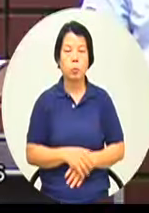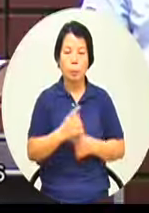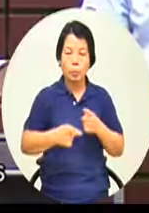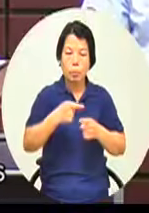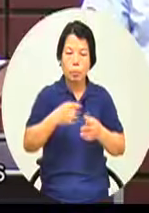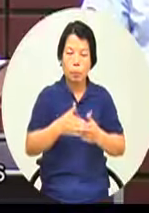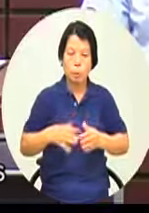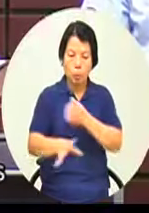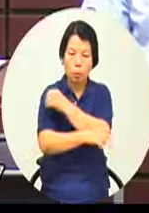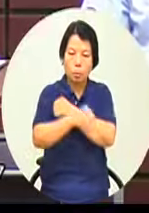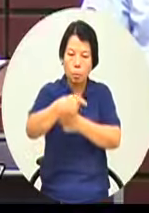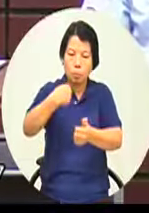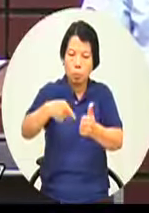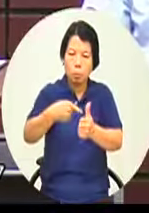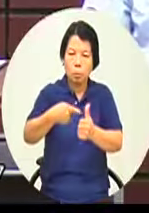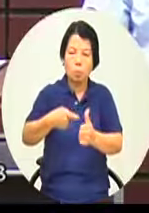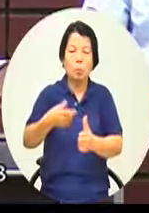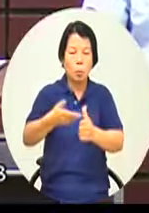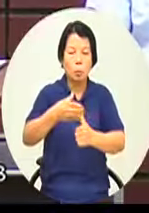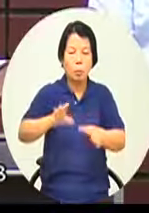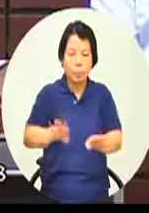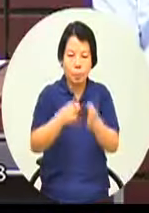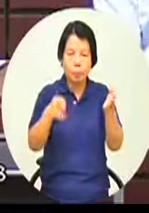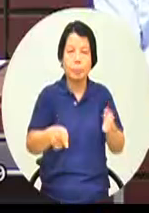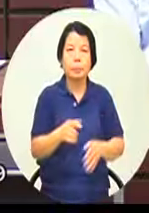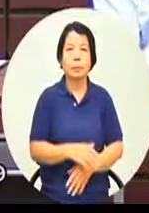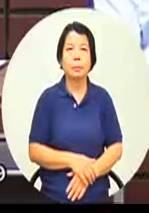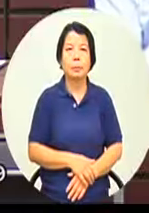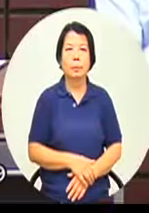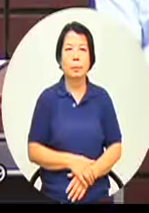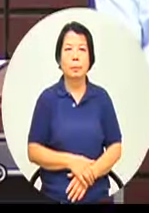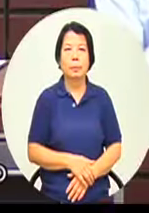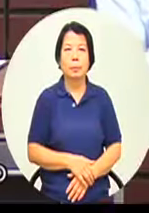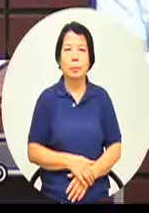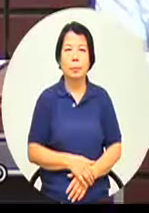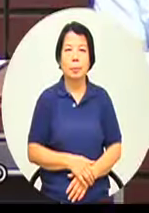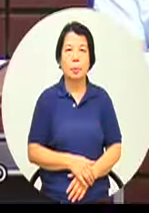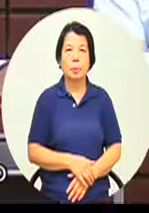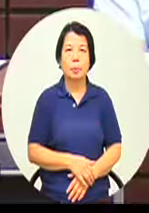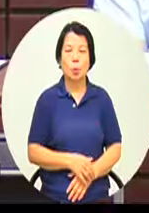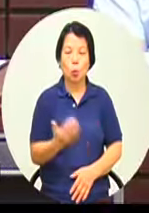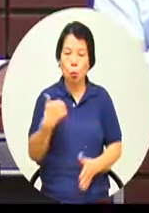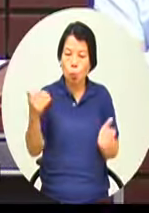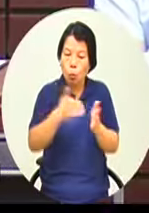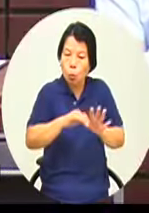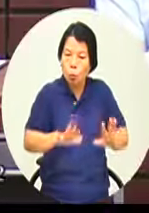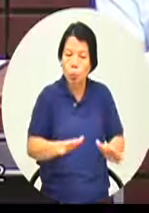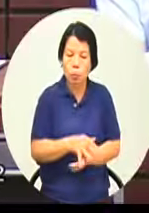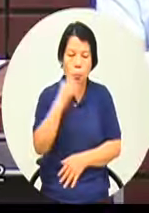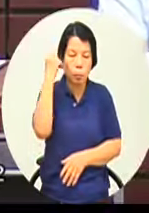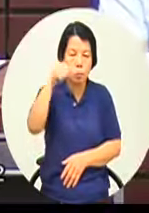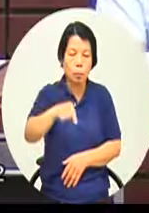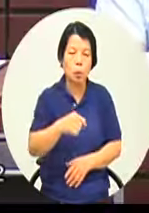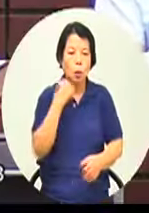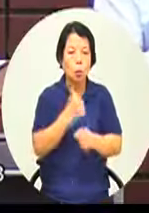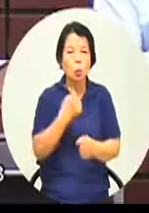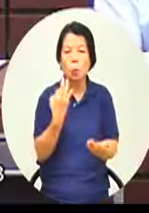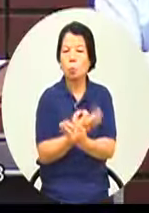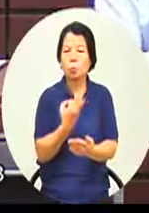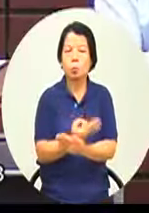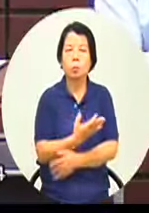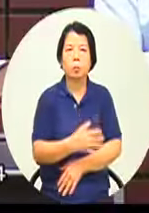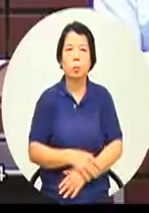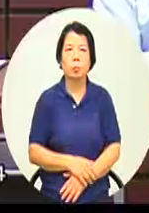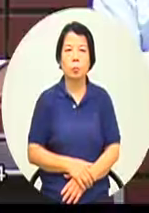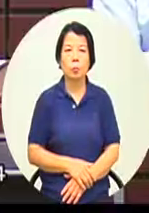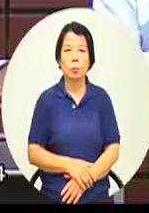扎根的教育着手啦，扎根的教育着手。那这个我到目前为止我也觉得我们做的还不足啦，还不